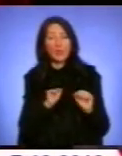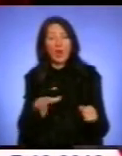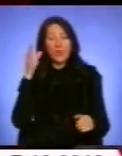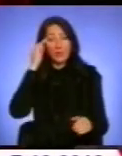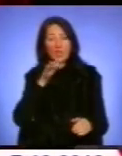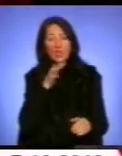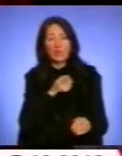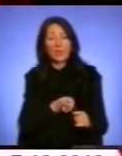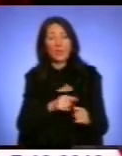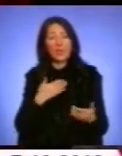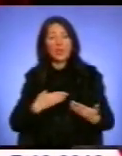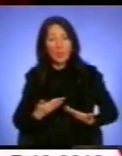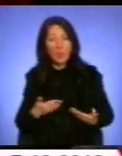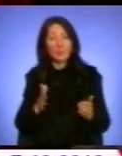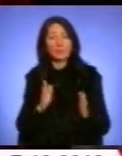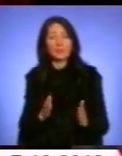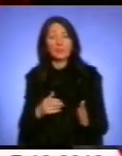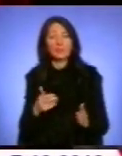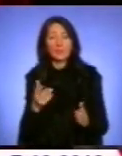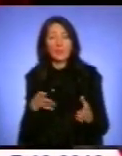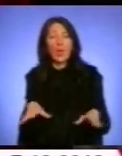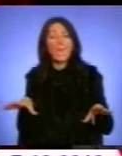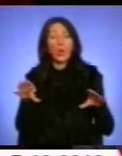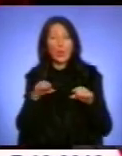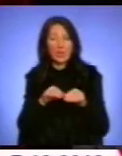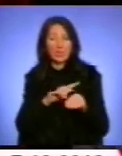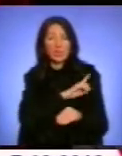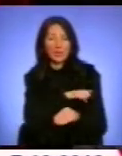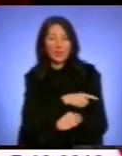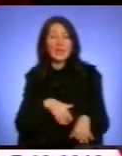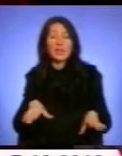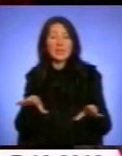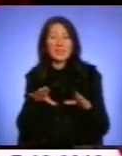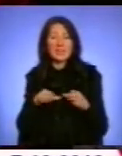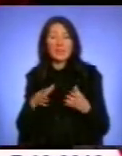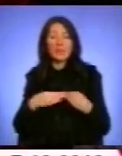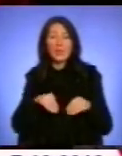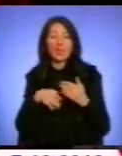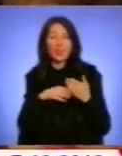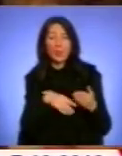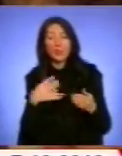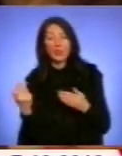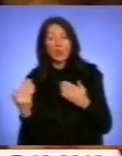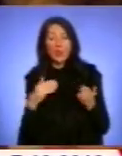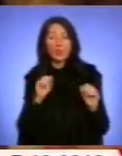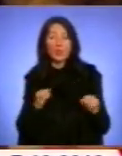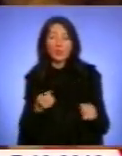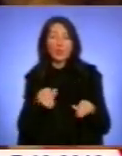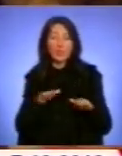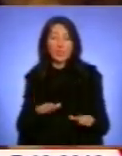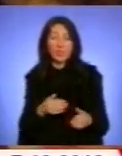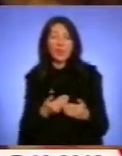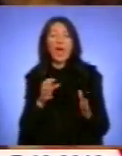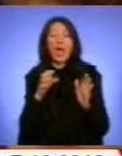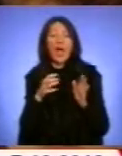який ми живемо, лише при об'єднанні зусиль, при спільній допомозі до людей, ми зможемо їх вирішувати. Відзнаку Верховної Ради